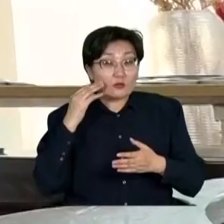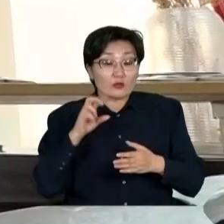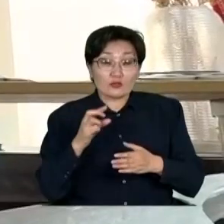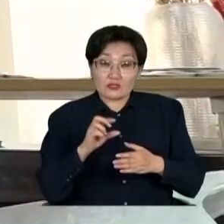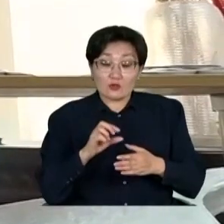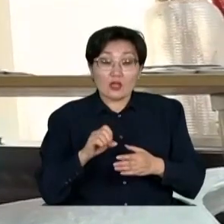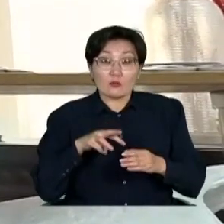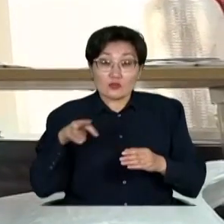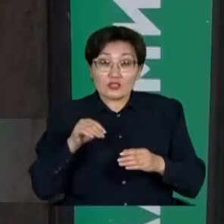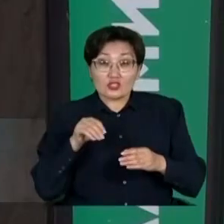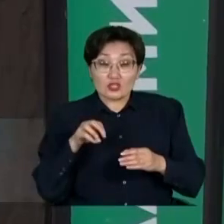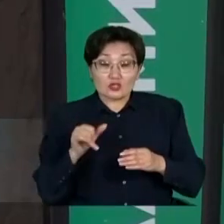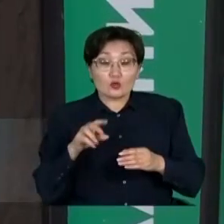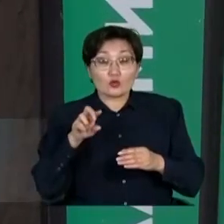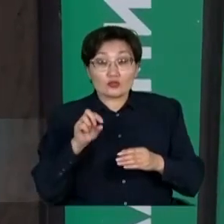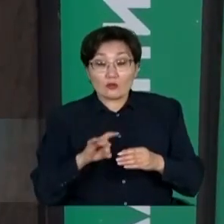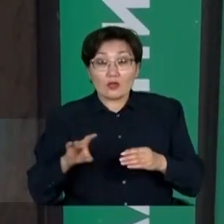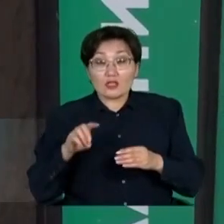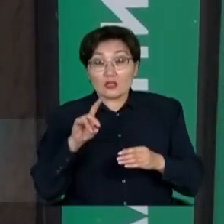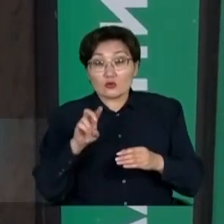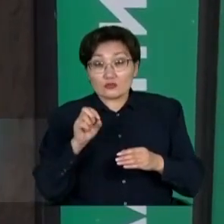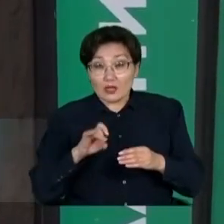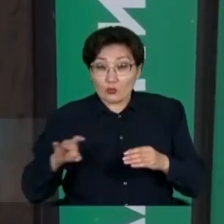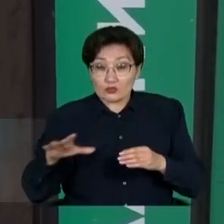Бостандық, Медеу, Жетісу, Түрксіб және Наурызбай